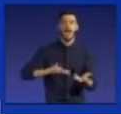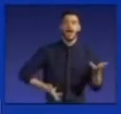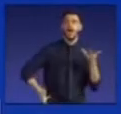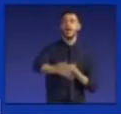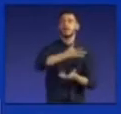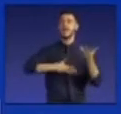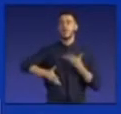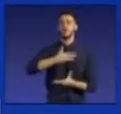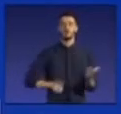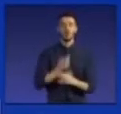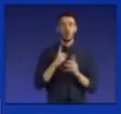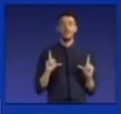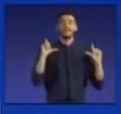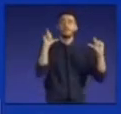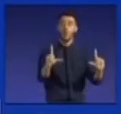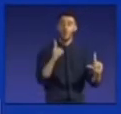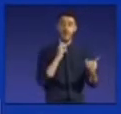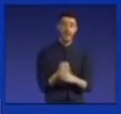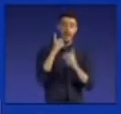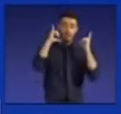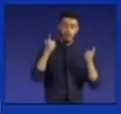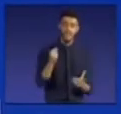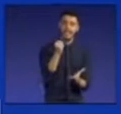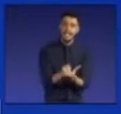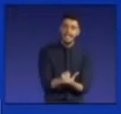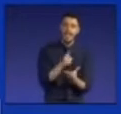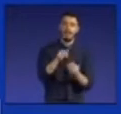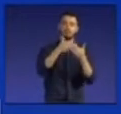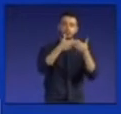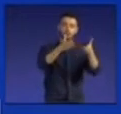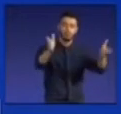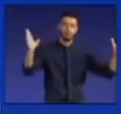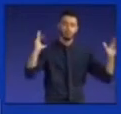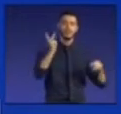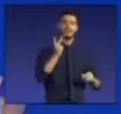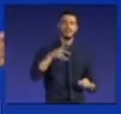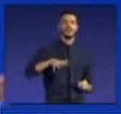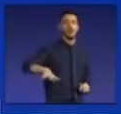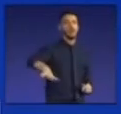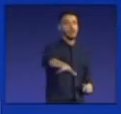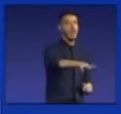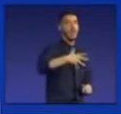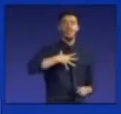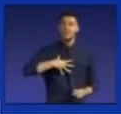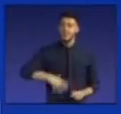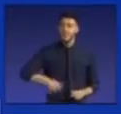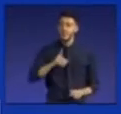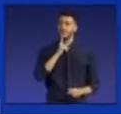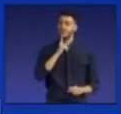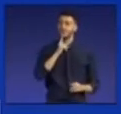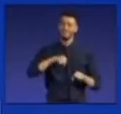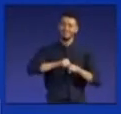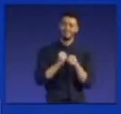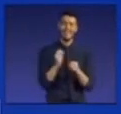μια αναπροσαρμογή της ευρωπαϊκής πολιτικής έναντι της Ελλάδας σε σχέση με τα Σκόπια, χωρίς